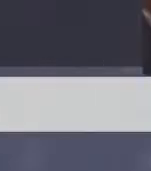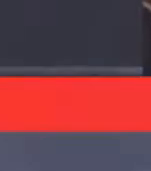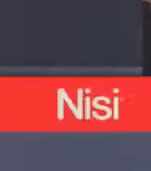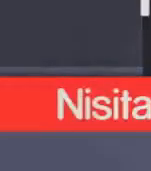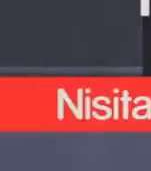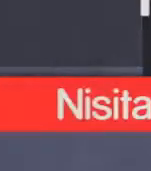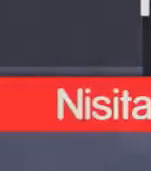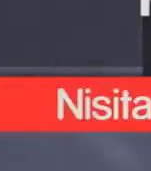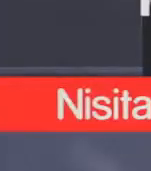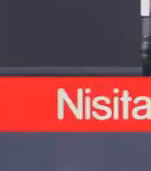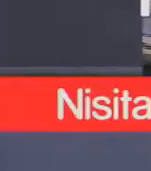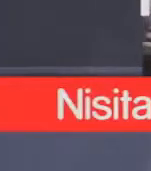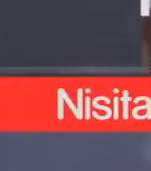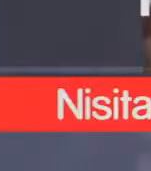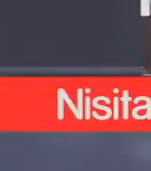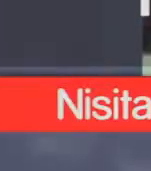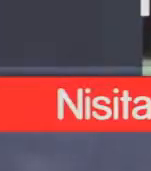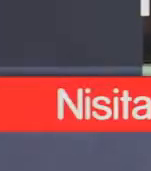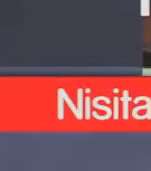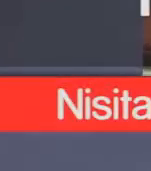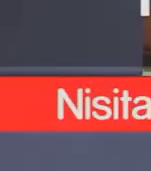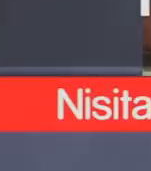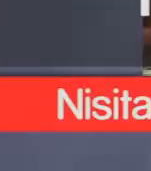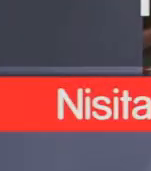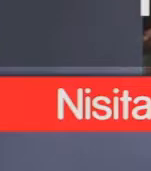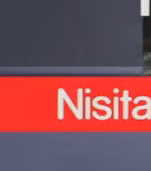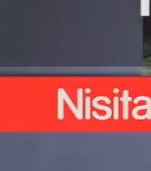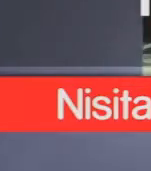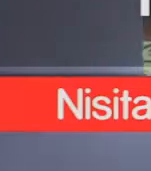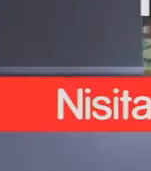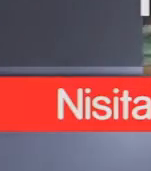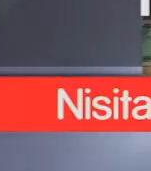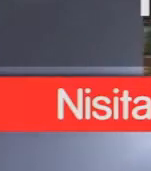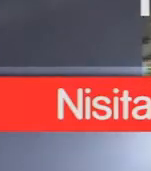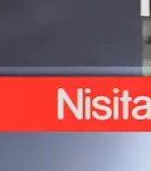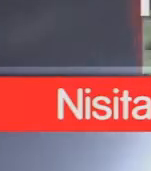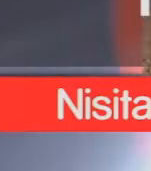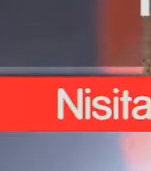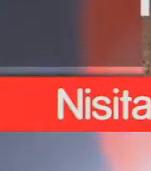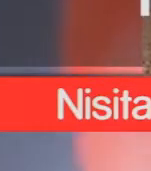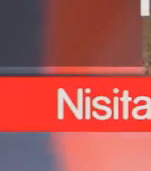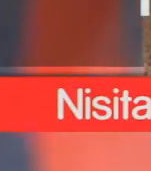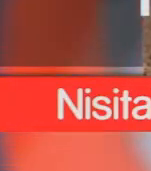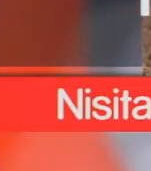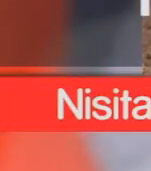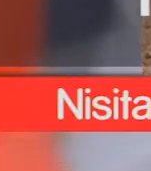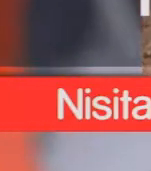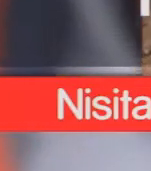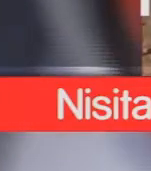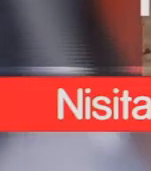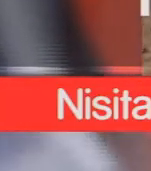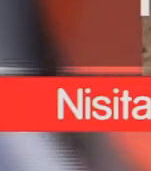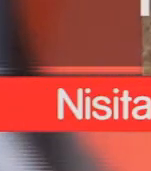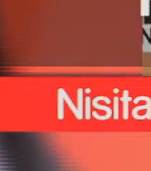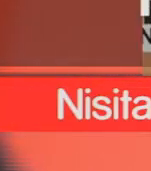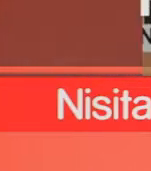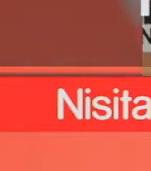Any ivelany kosa, nisitaka tao amin'ny vondrona G5 Sahel i Mali rehefa tsy nomena azy ny fitantanana ity vondrona